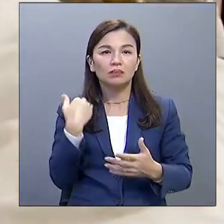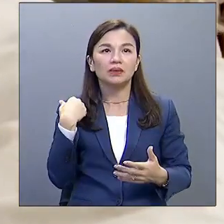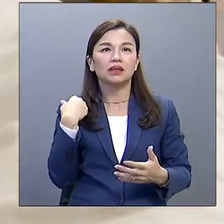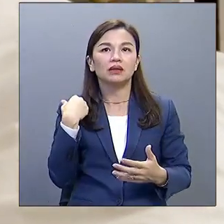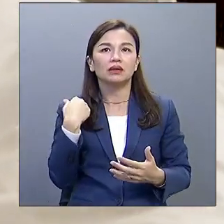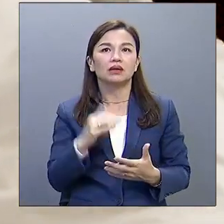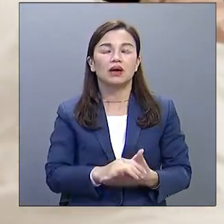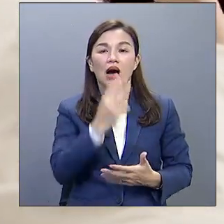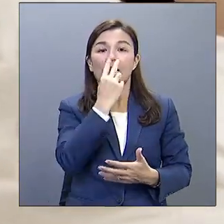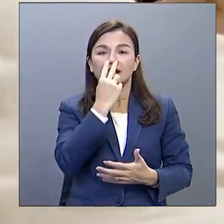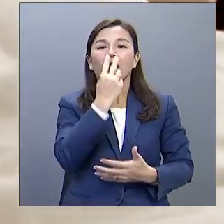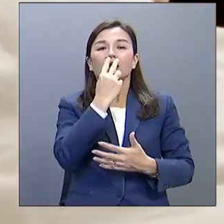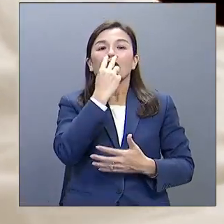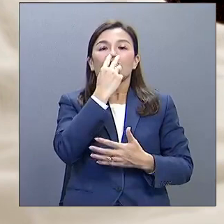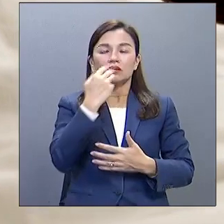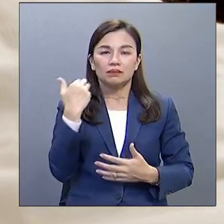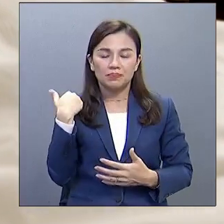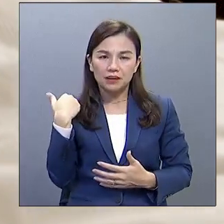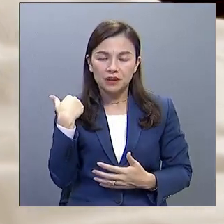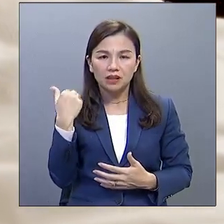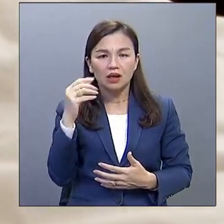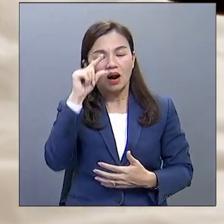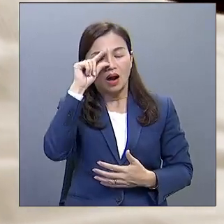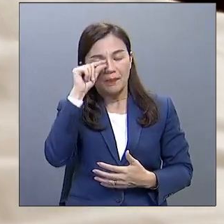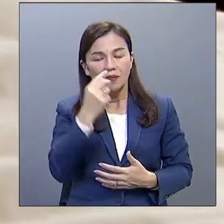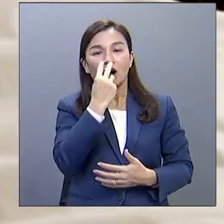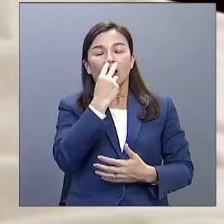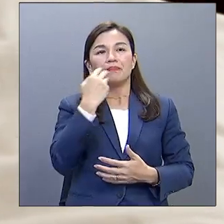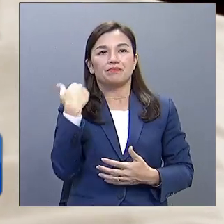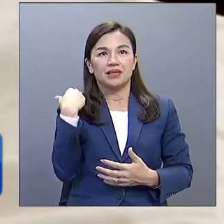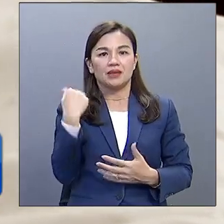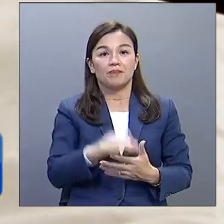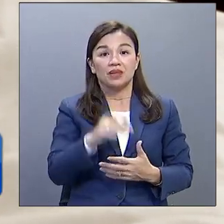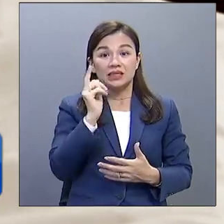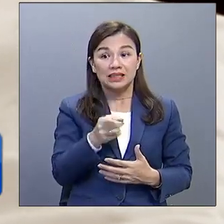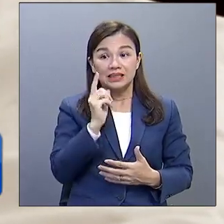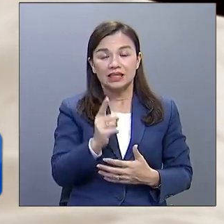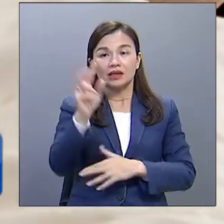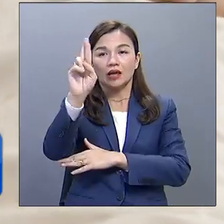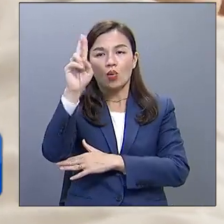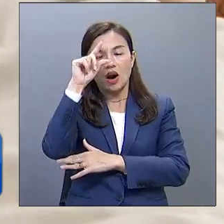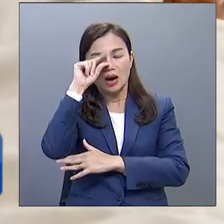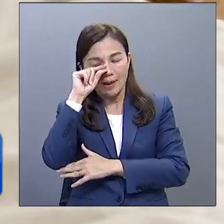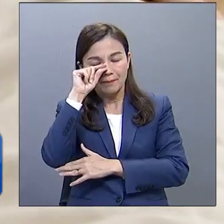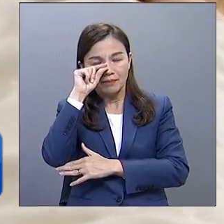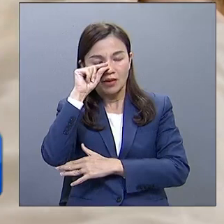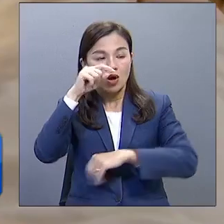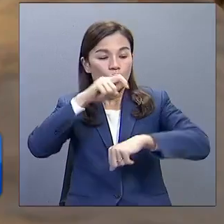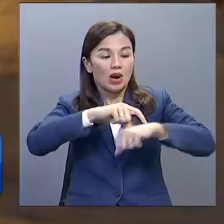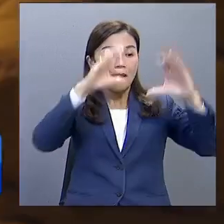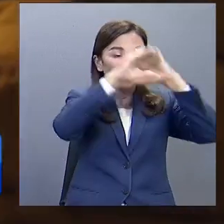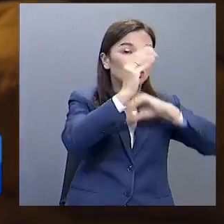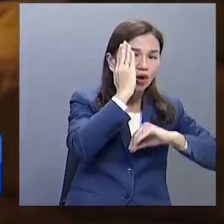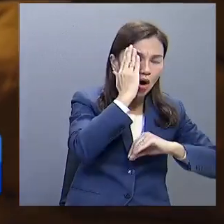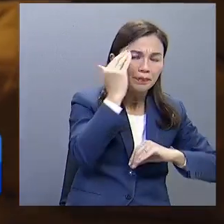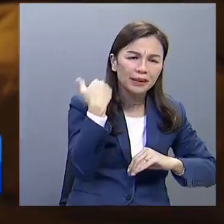มีหายใจเป็นเพื่อนๆนะคะหรือไม่กลางวันหลับตลอดเลยทั้งที่กลางคืนนอนไป10ชั่วโมงแสดงว่าอันเนี้ยเริ่มมีปัญหานะคะนอกจ